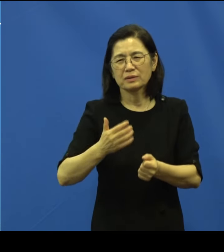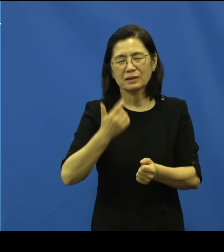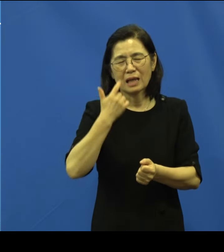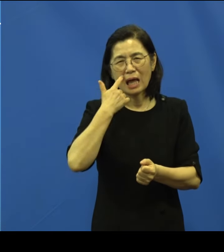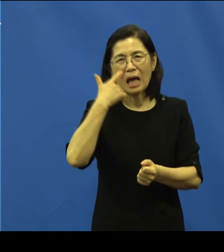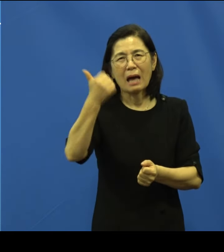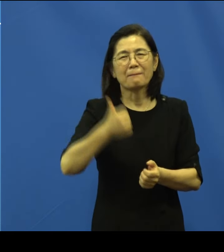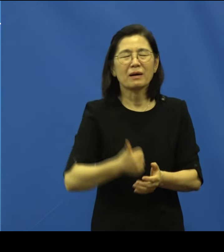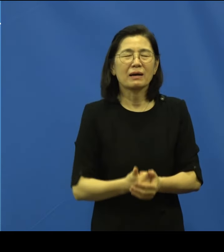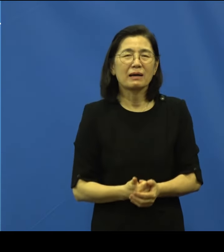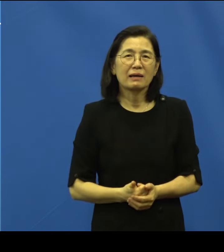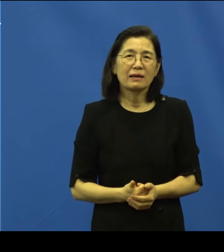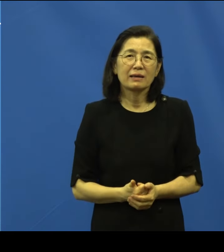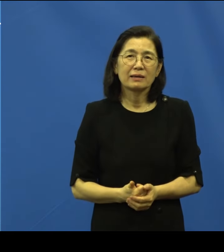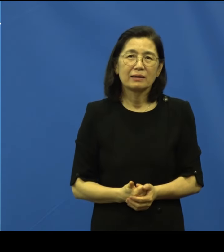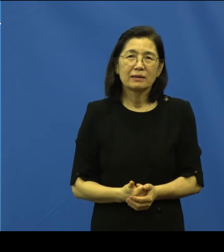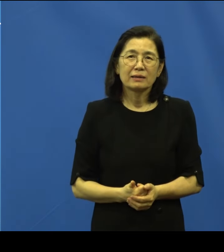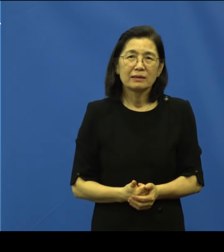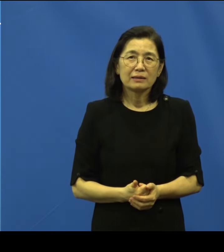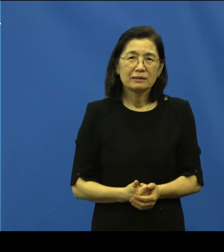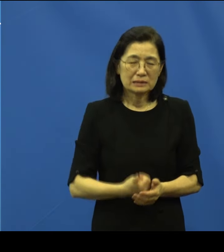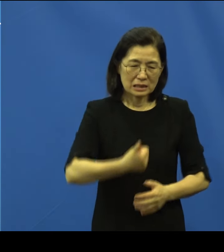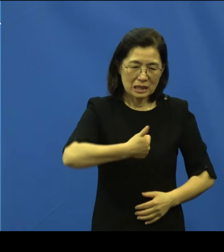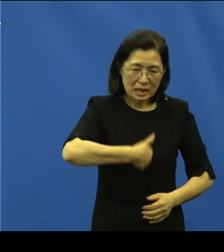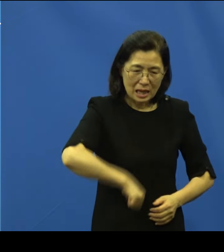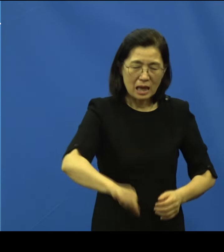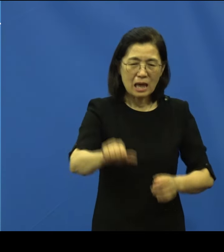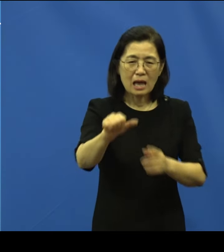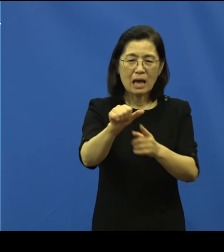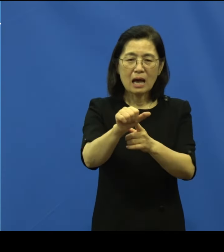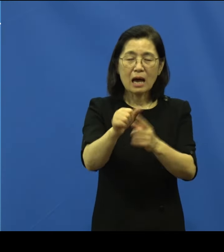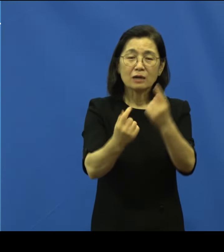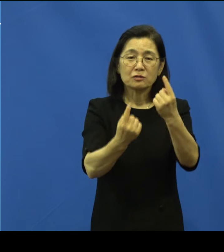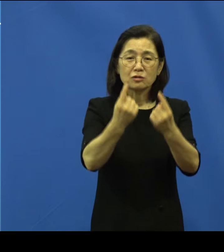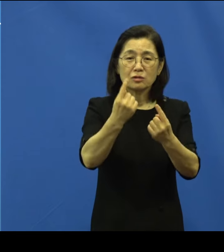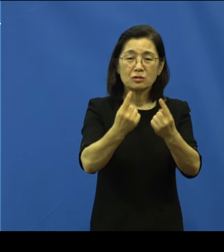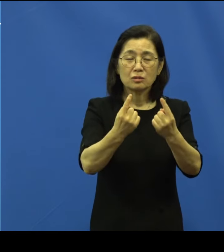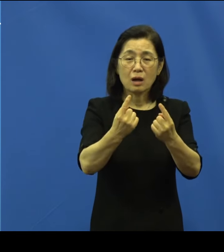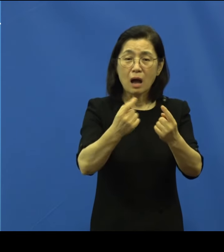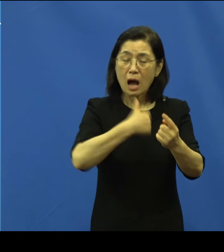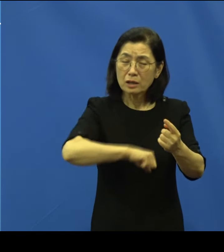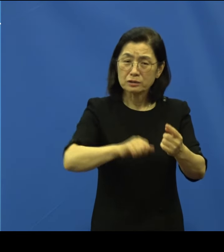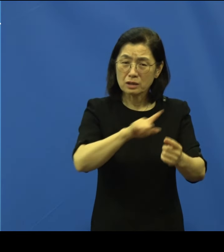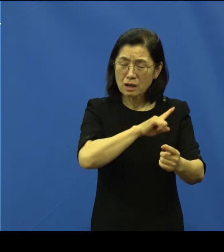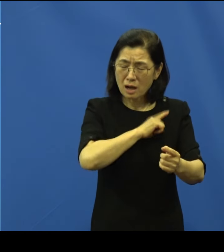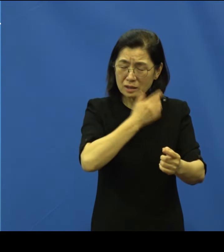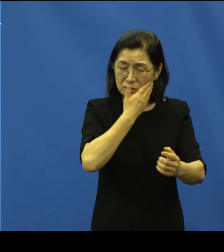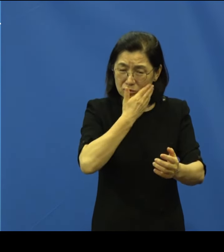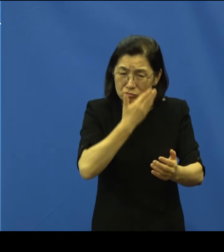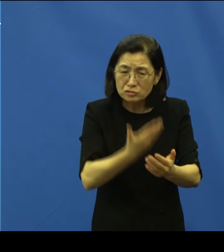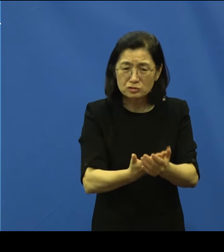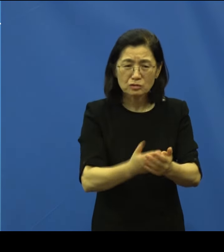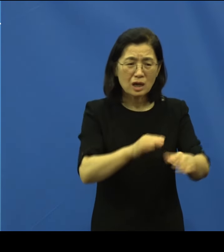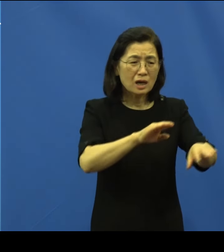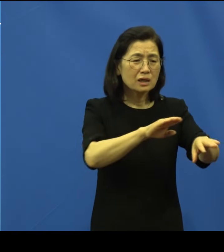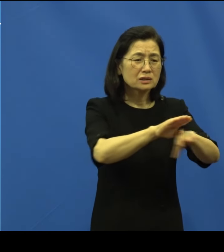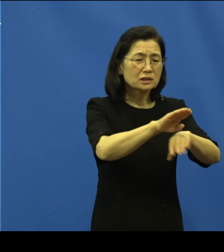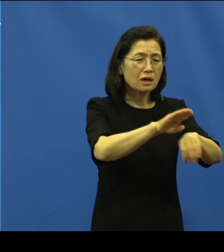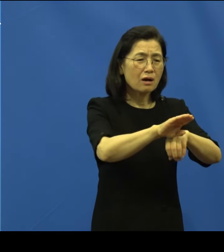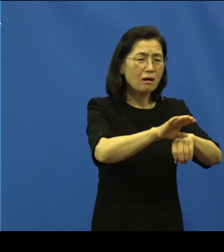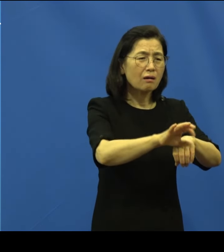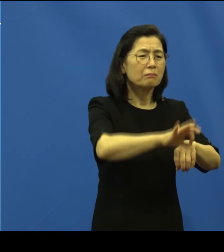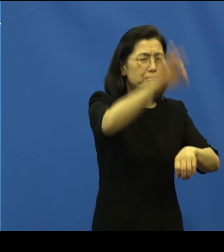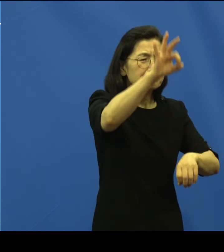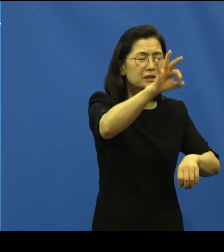물을 바꾸겠어요. 자기 아이보다 귀중한 게 어디 있어요. 잘난 그 차가 얼마나 좋은 차인지